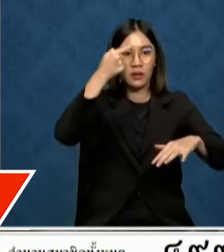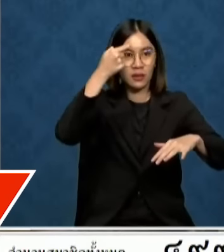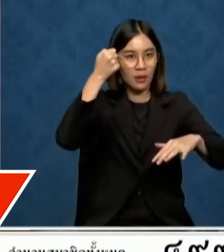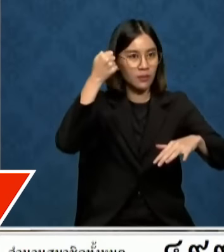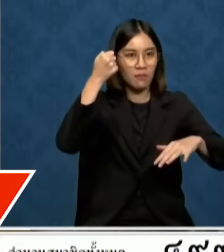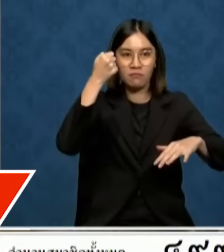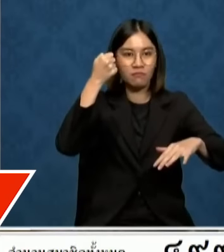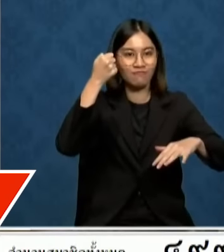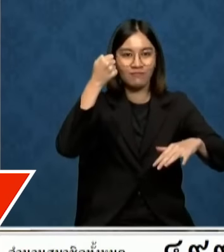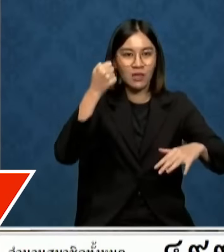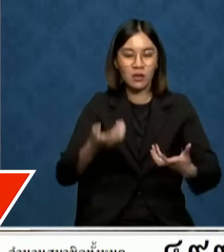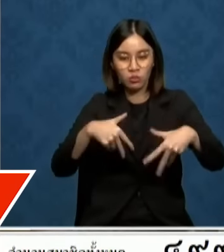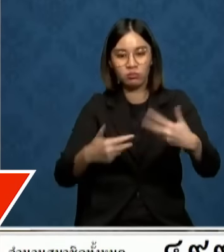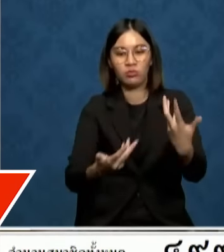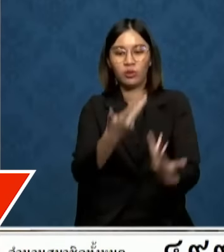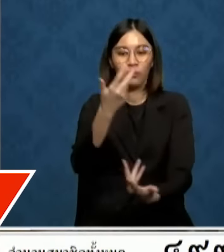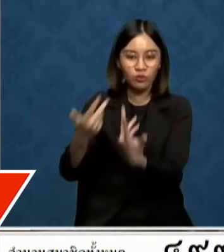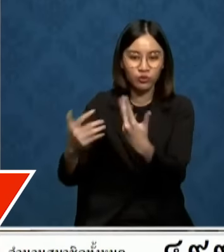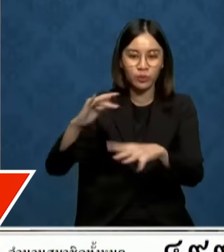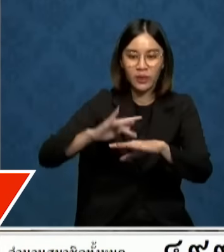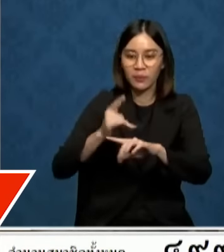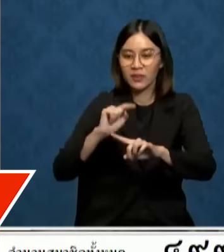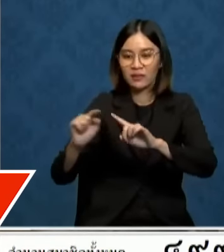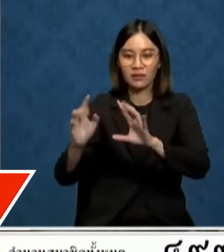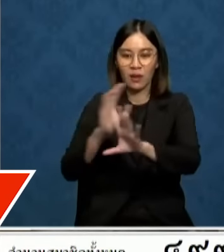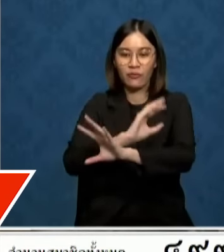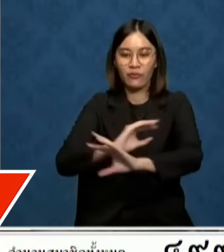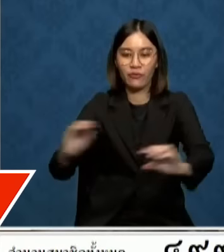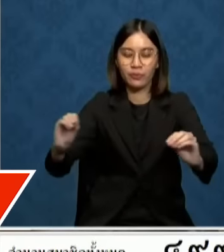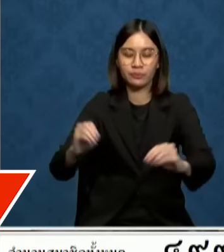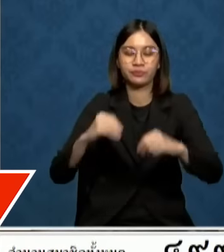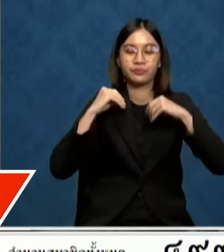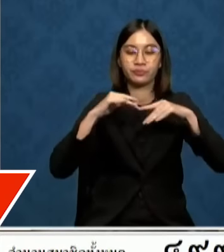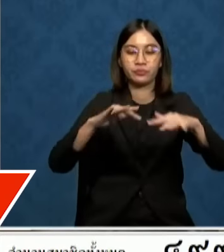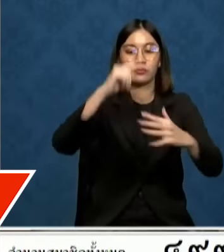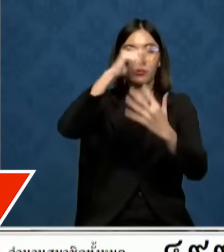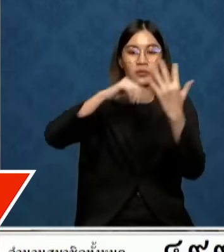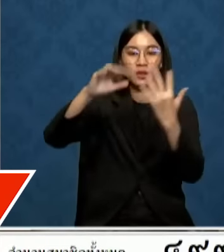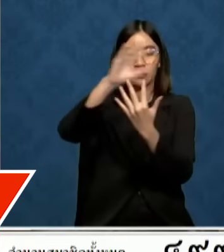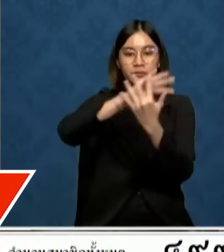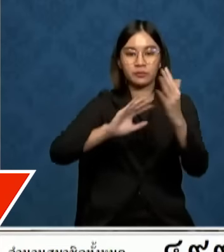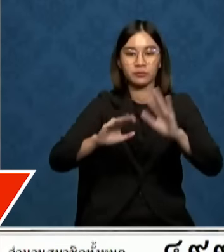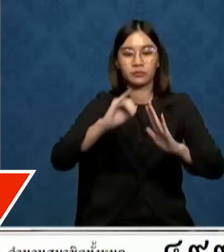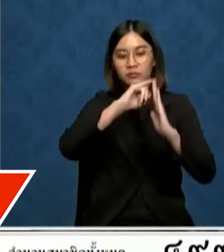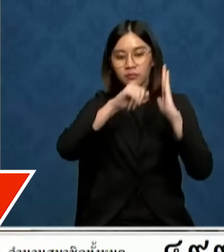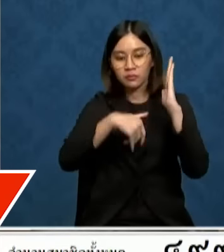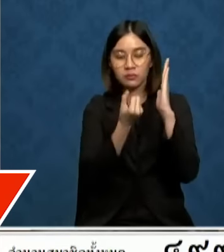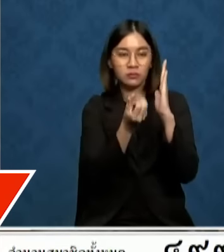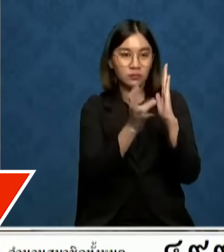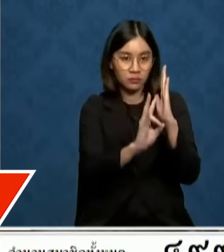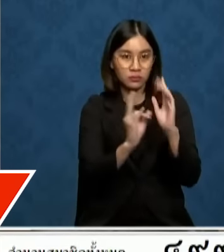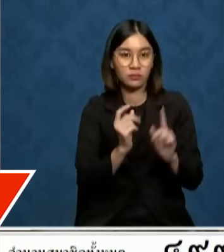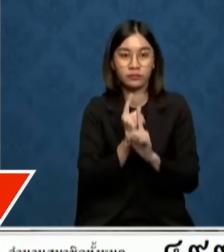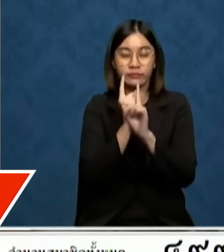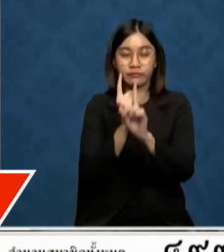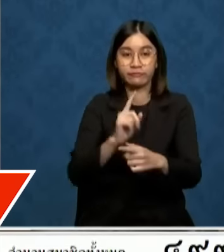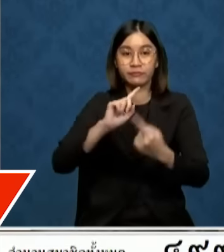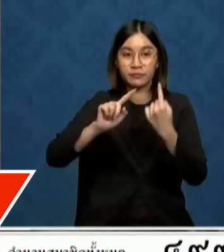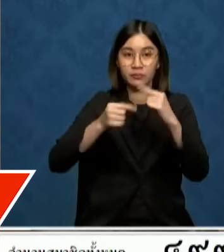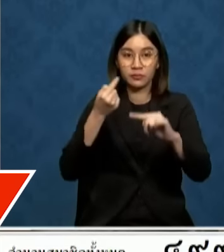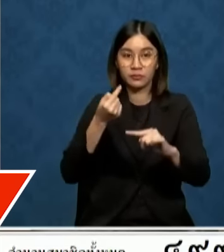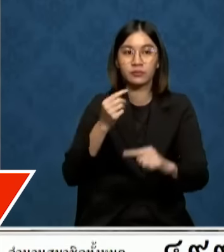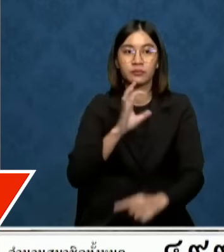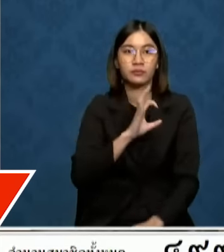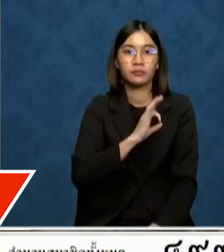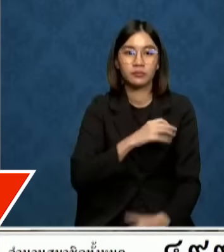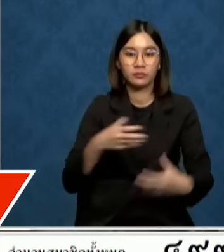จนไม่เหลือทรัพยากรท้องถิ่นการแพร่ระบาดในประเทศไทยกินพื้นที่กว่า 17จังหวัดตามที่เพื่อนสมาชิกของภาค